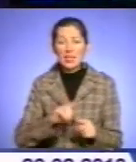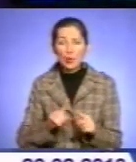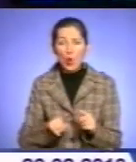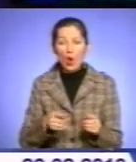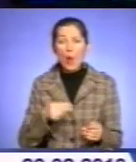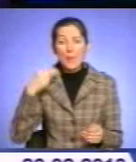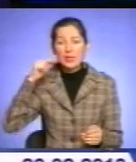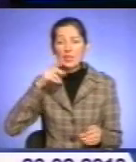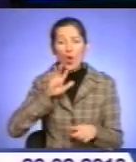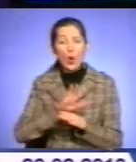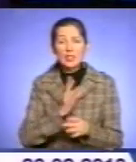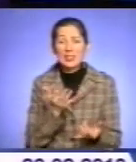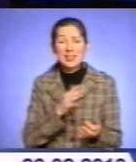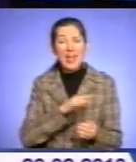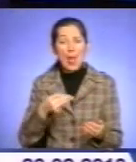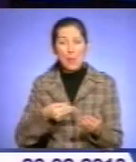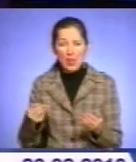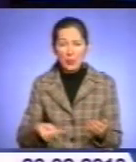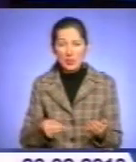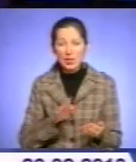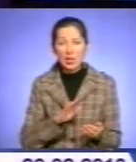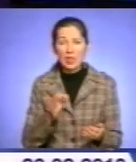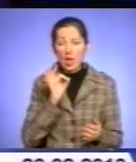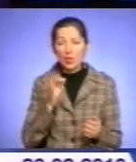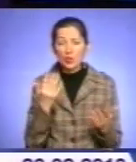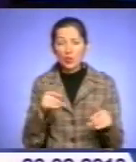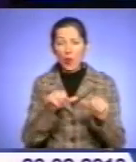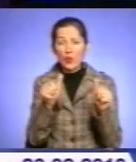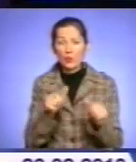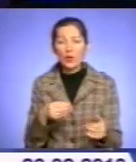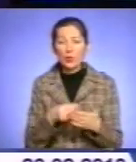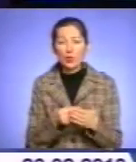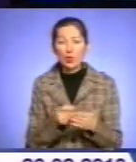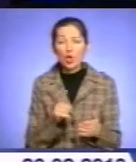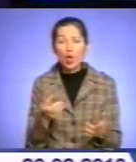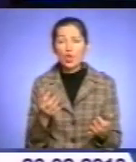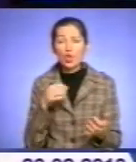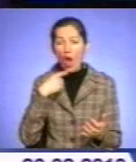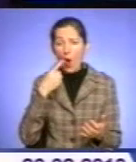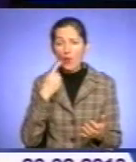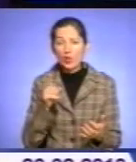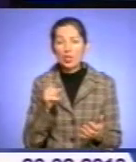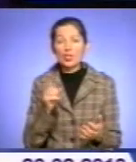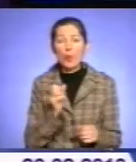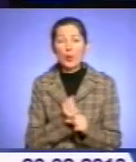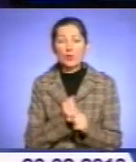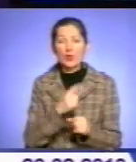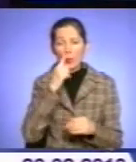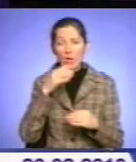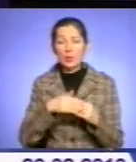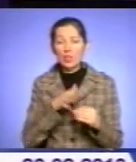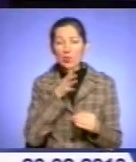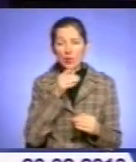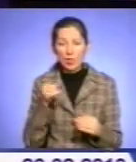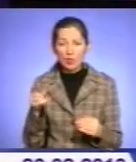не підписаний, не кажучи про формування бюджету. Про що ще говорять у відомстві та над чим працюватимуть найближчим